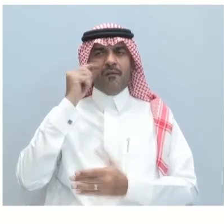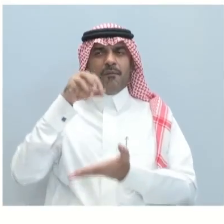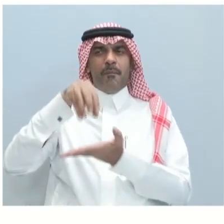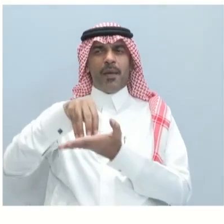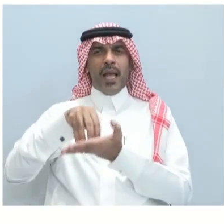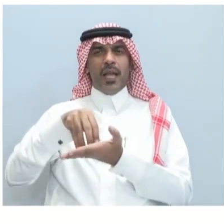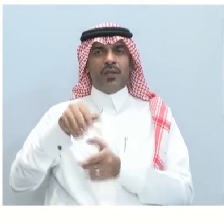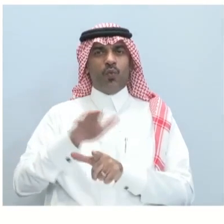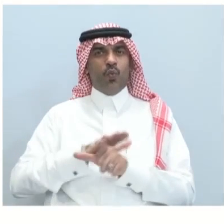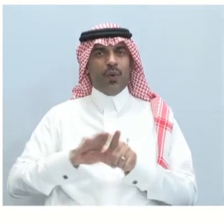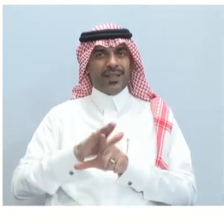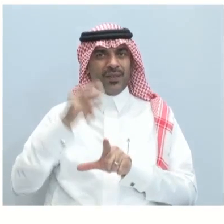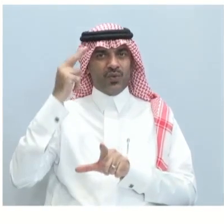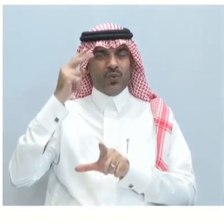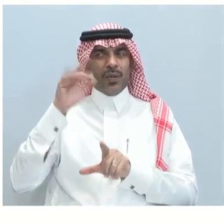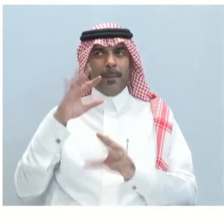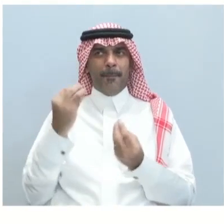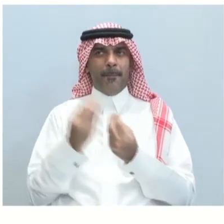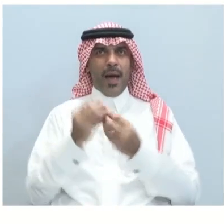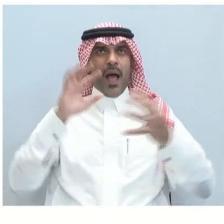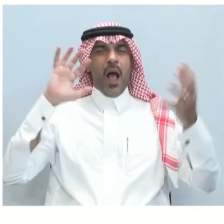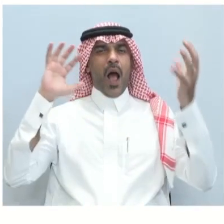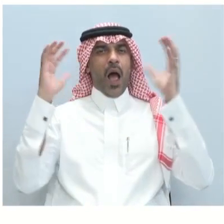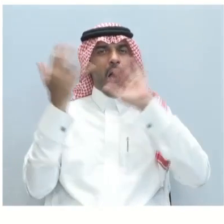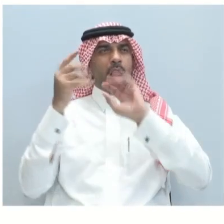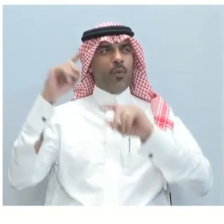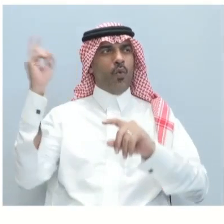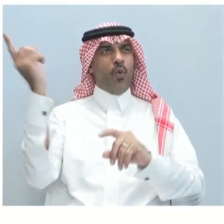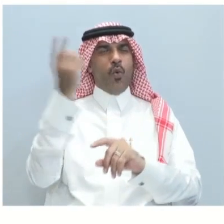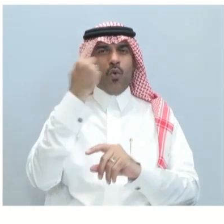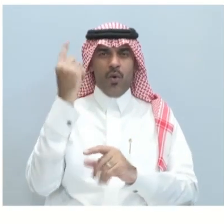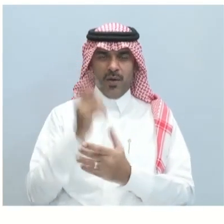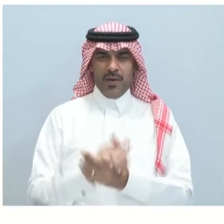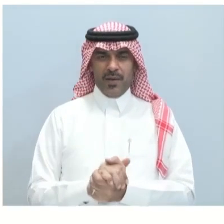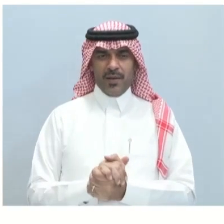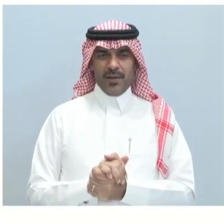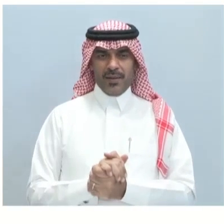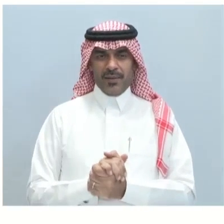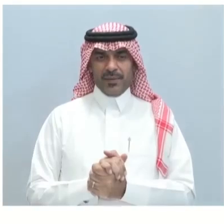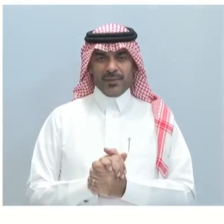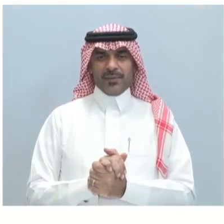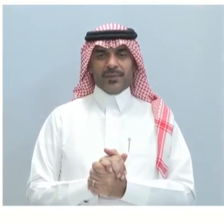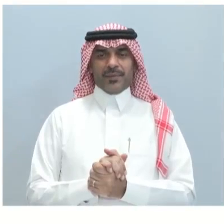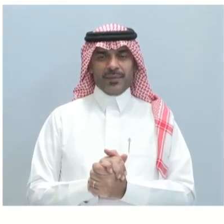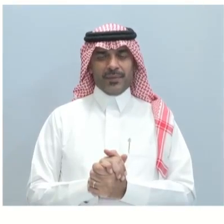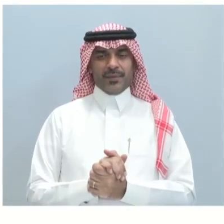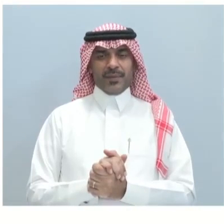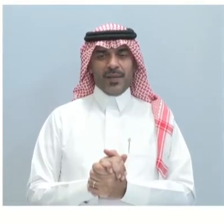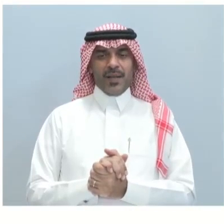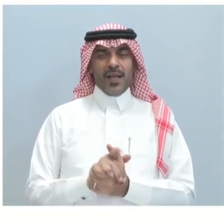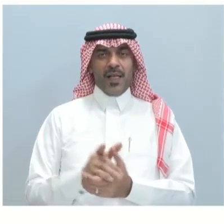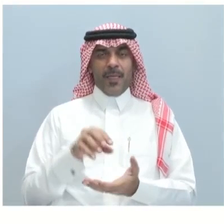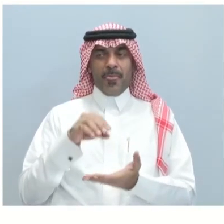بالنسبه للعالم ومكانه وطني العالميه بالنسبه لي العالم اذا